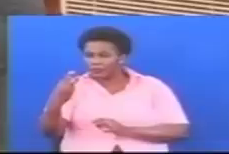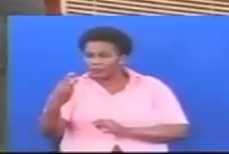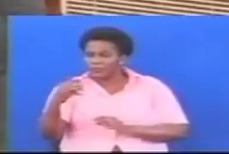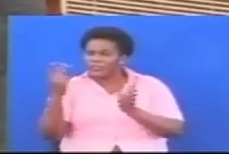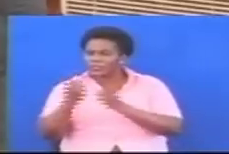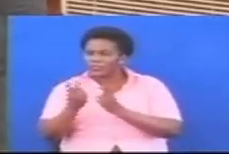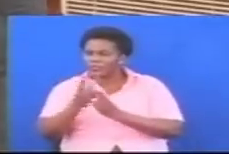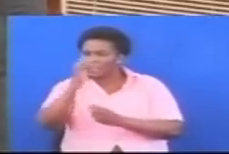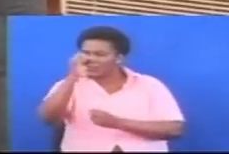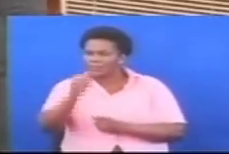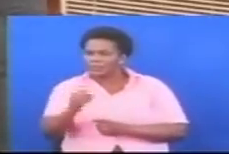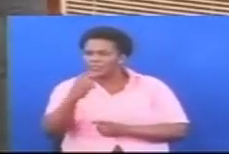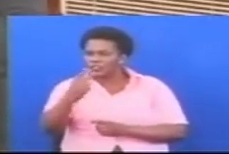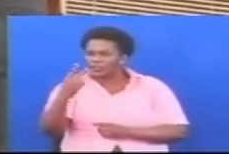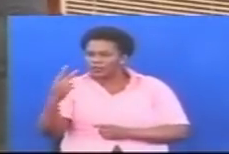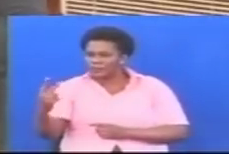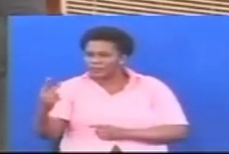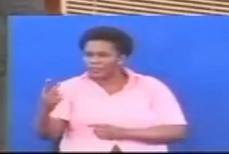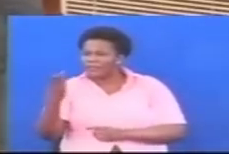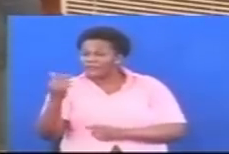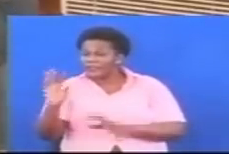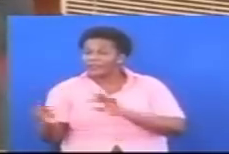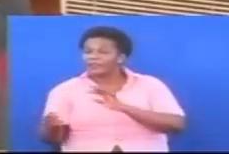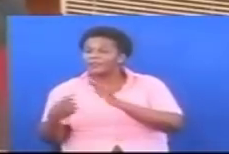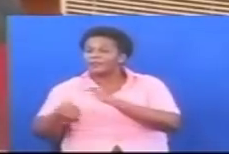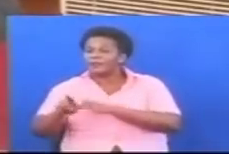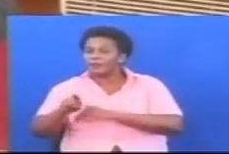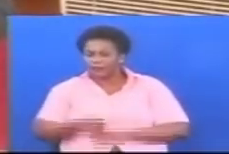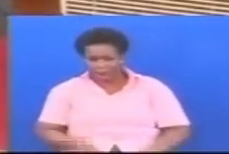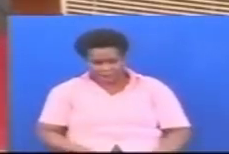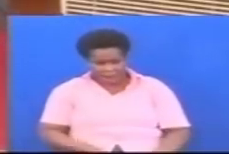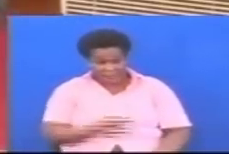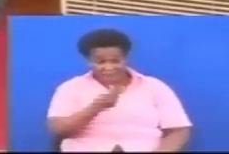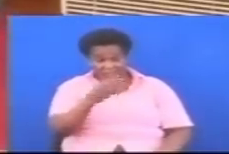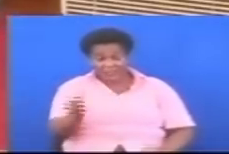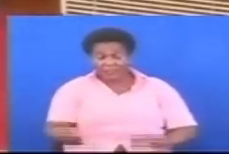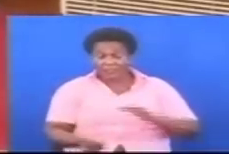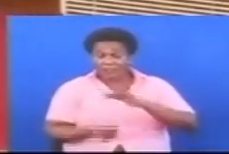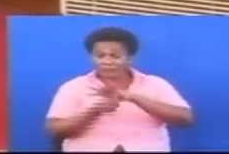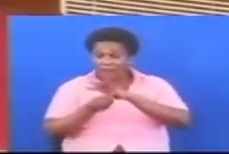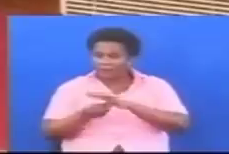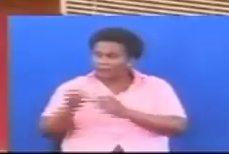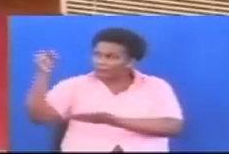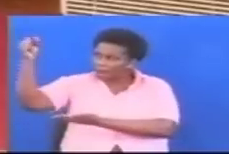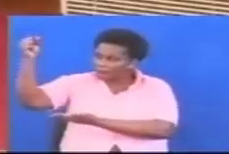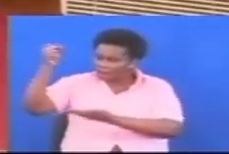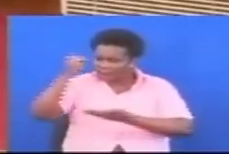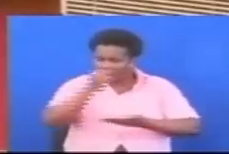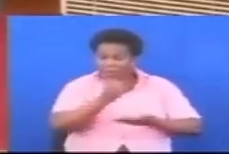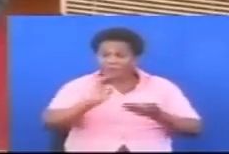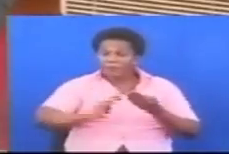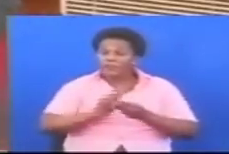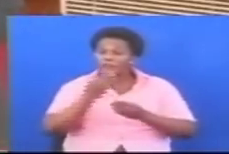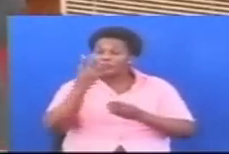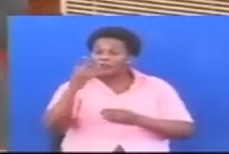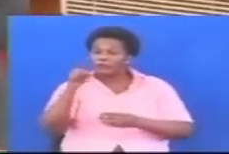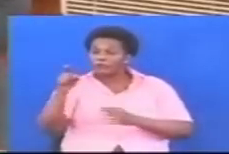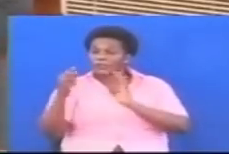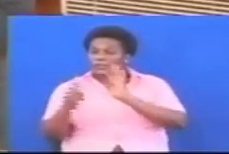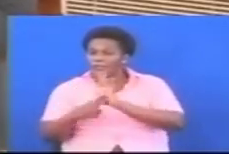na 22% ya fedha za ndani. Fedha za nje zilizotolewa ni shilingi bilioni 4.7 tu sawa